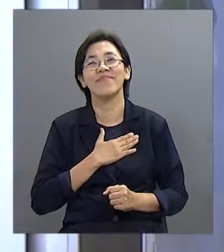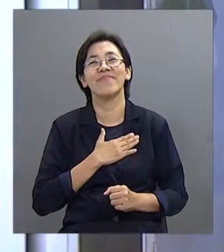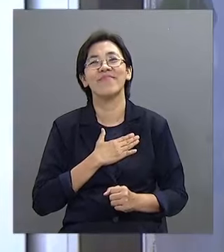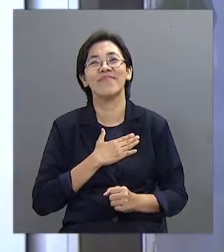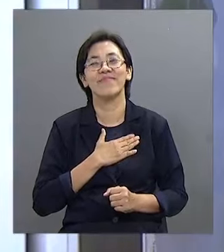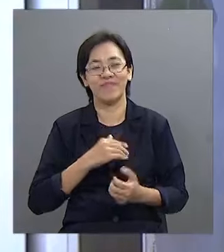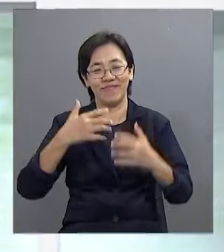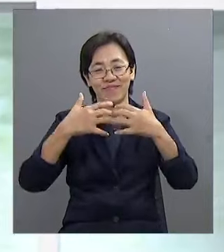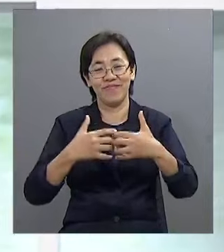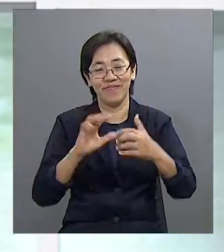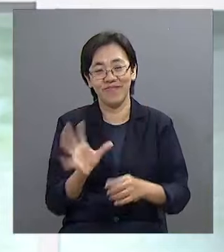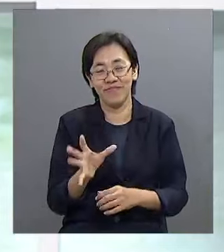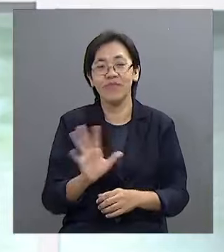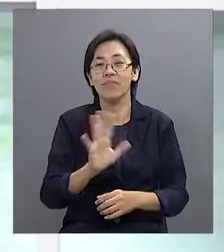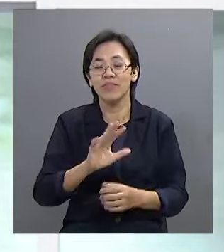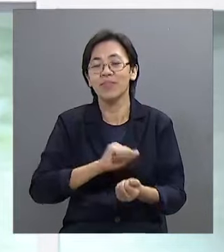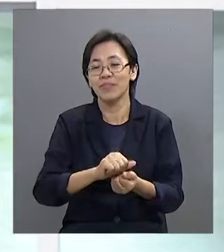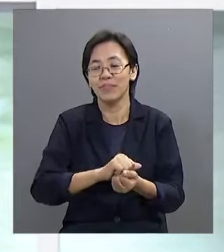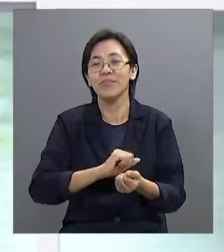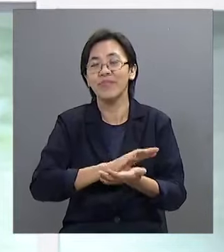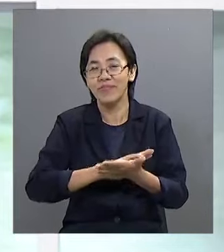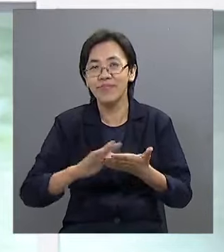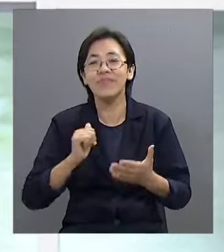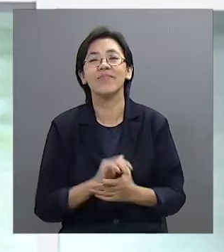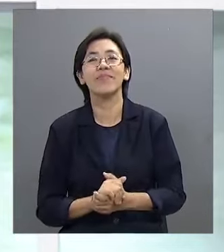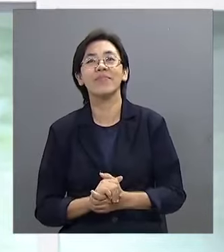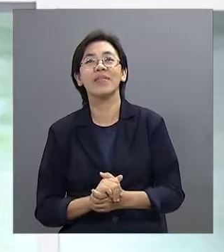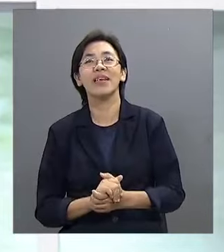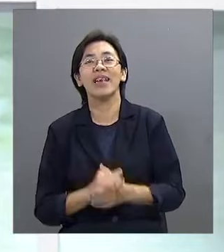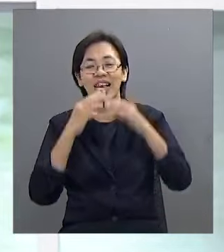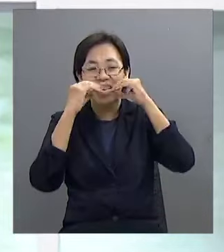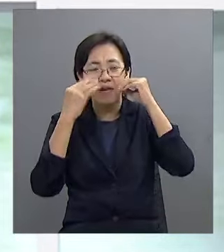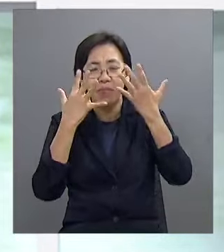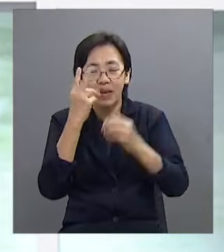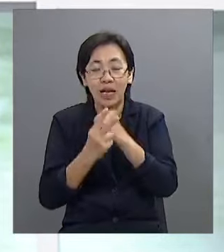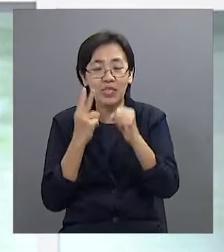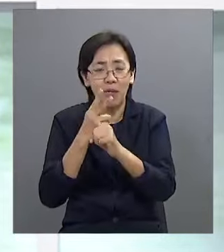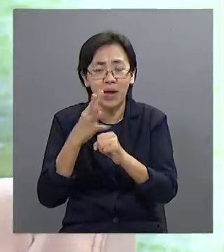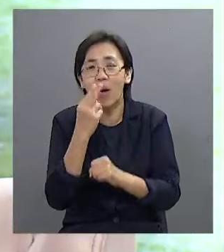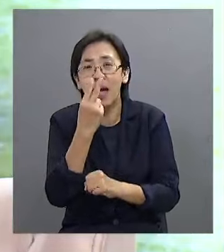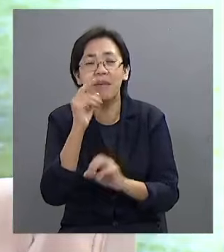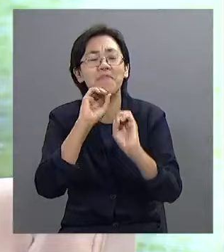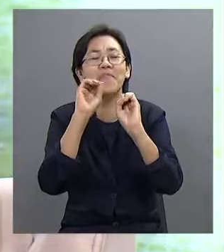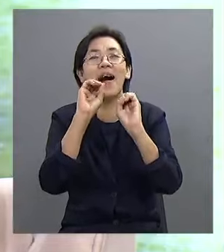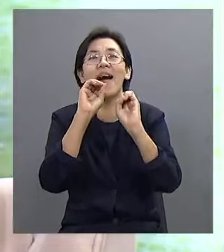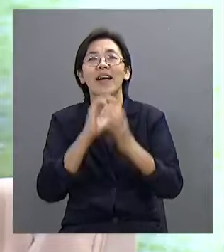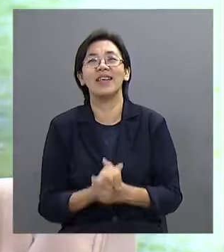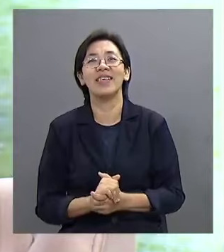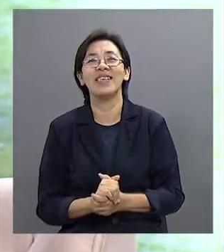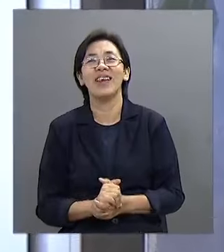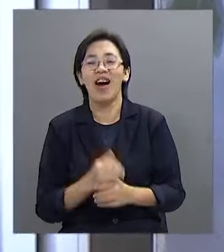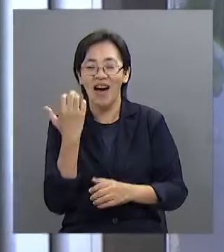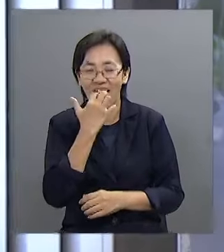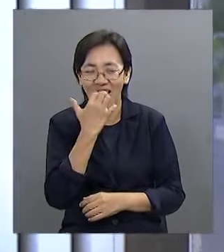พี่ปูเป้สดใสเหมือนเดิมเห็นรอยยิ้มนะไม่ได้เห็นมา2ปีกว่าเพิ่งได้เห็นนะครับเนาะเหมือนกัน ได้ยินแต่เสียงหัวเราะไง